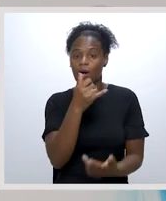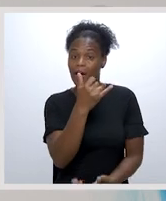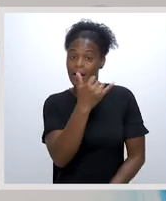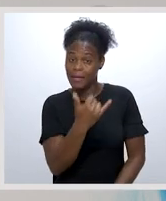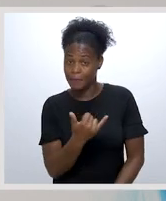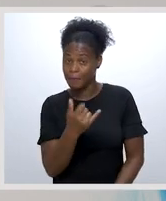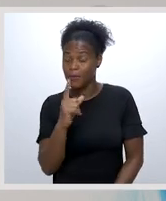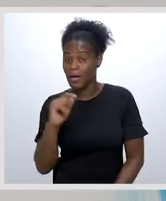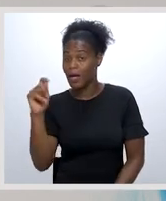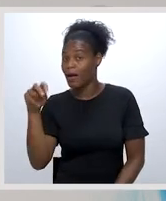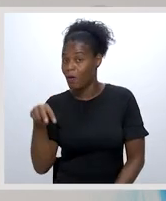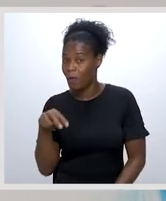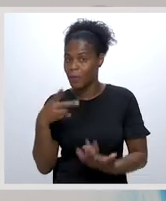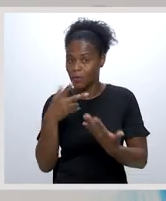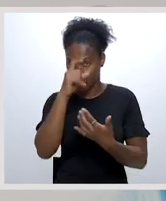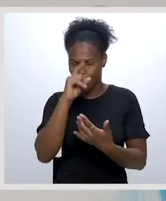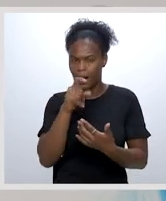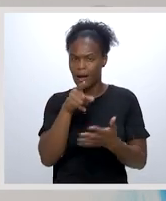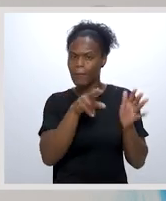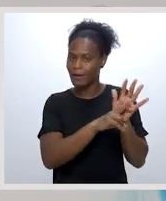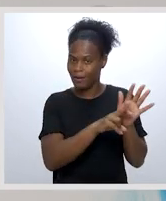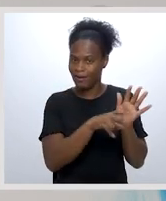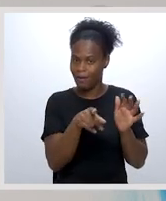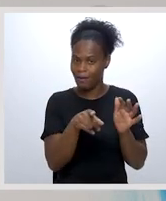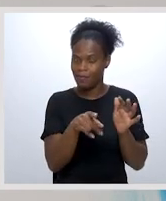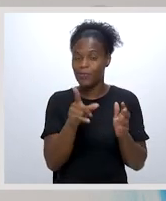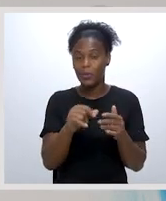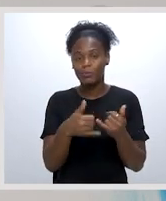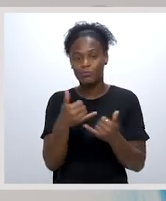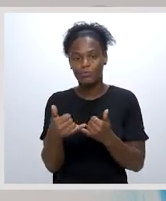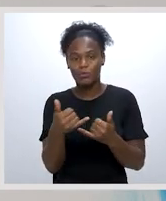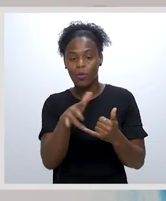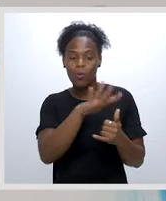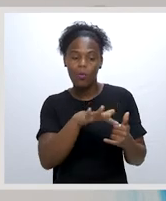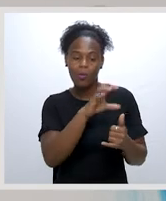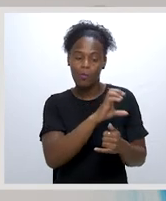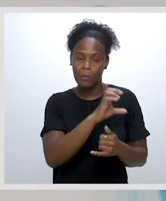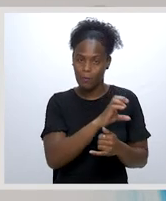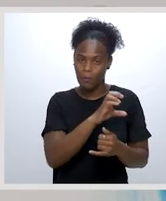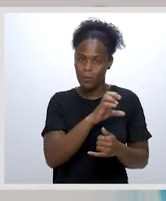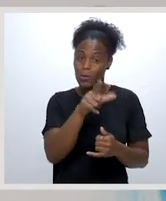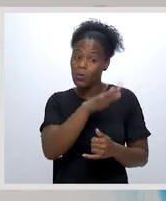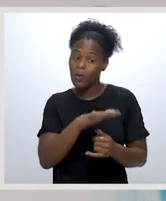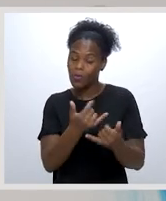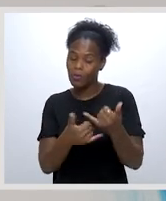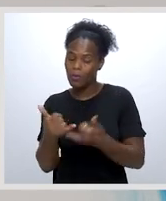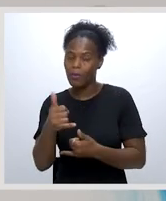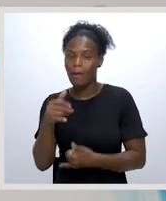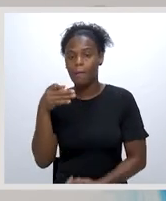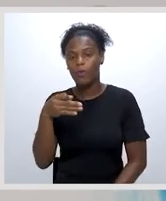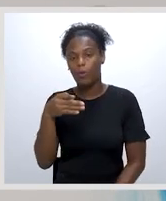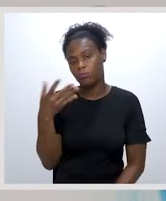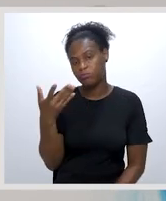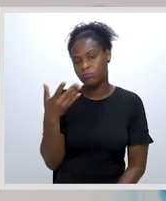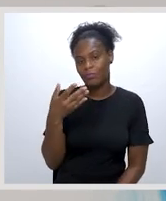Maintenant, tu vas te rappeler de la règle, n'est-ce pas? Et tu vas remplacer le complément de lieu par le pronom « en »